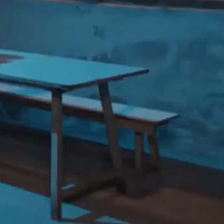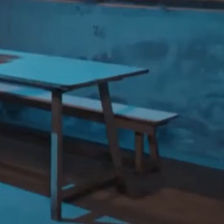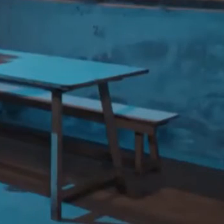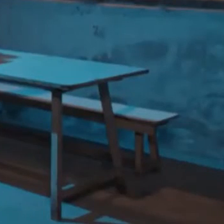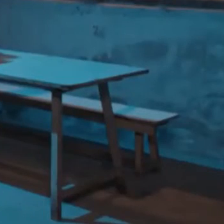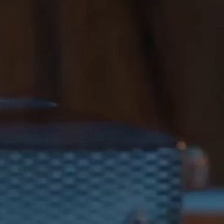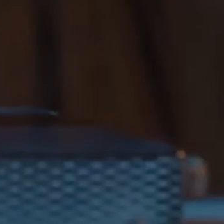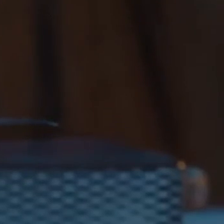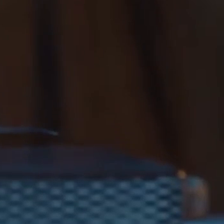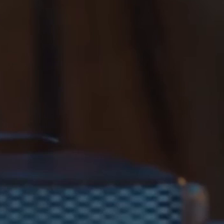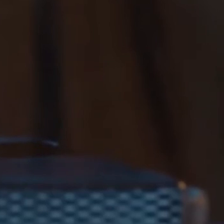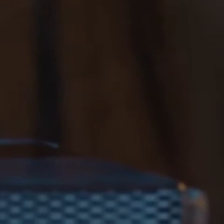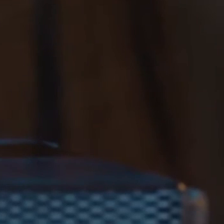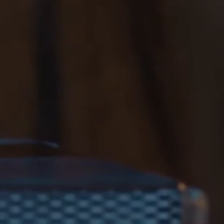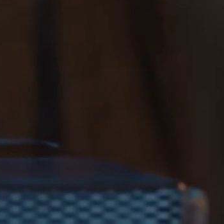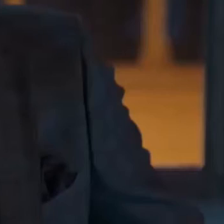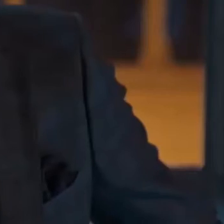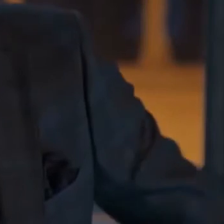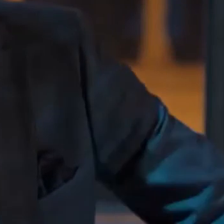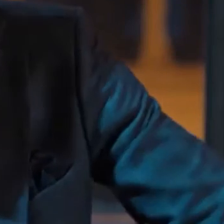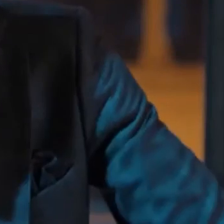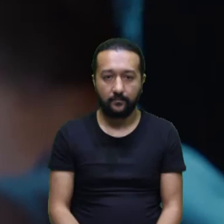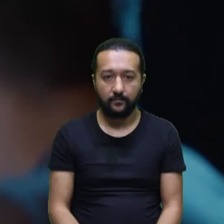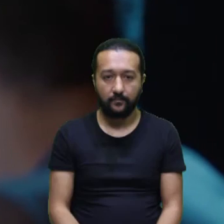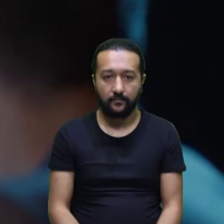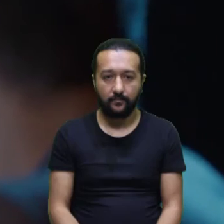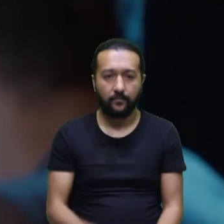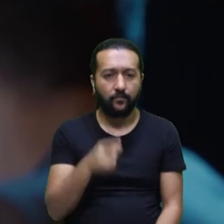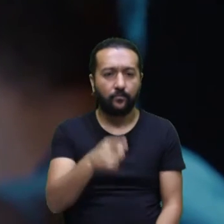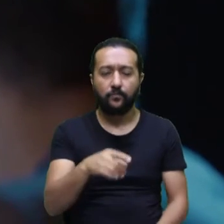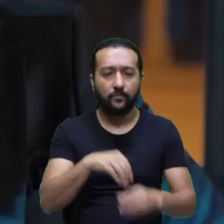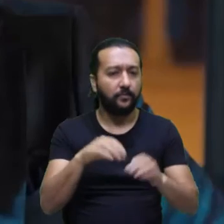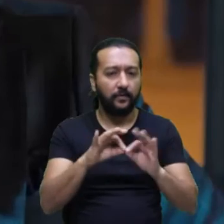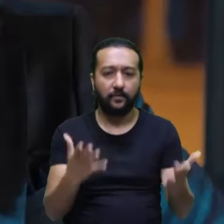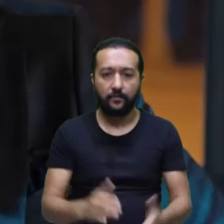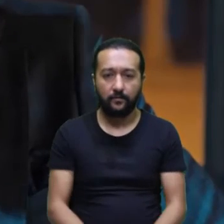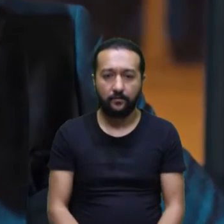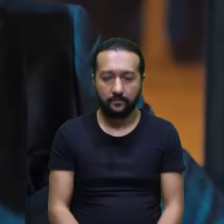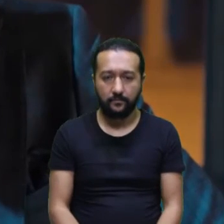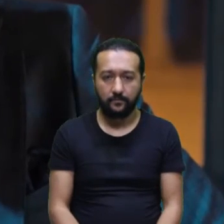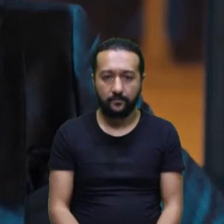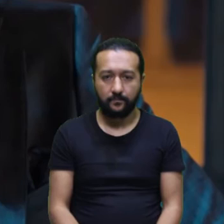dikti. Gölge yanındaki alüminyum bon çantaya dokunuyor. Bu nedir?